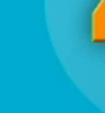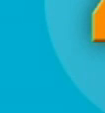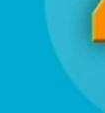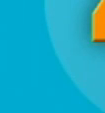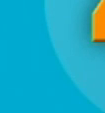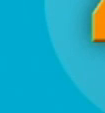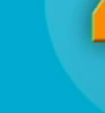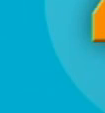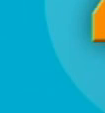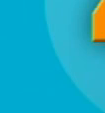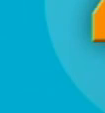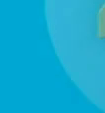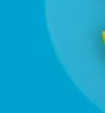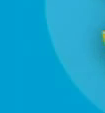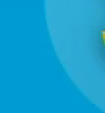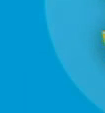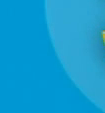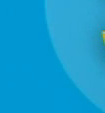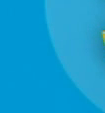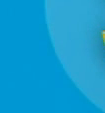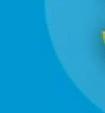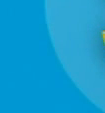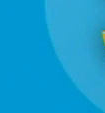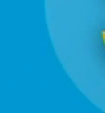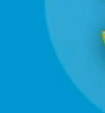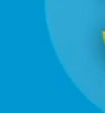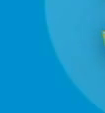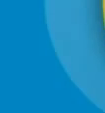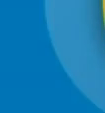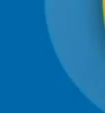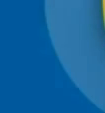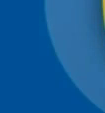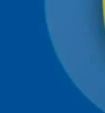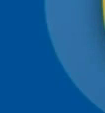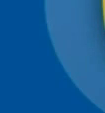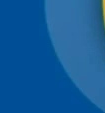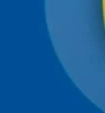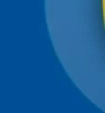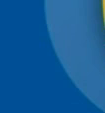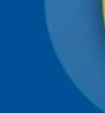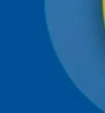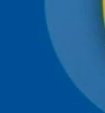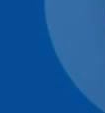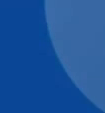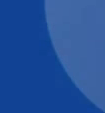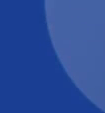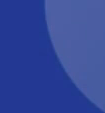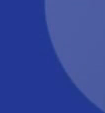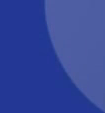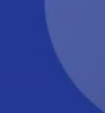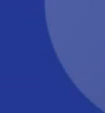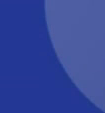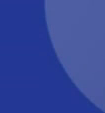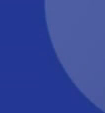pelan pembangunan pendidikan Malaysia pendidikan prasekolah hingga lepas menengah 2013 hingga 2025